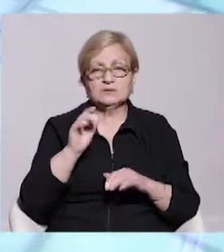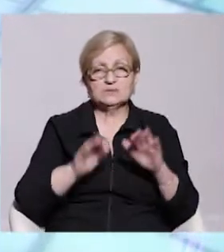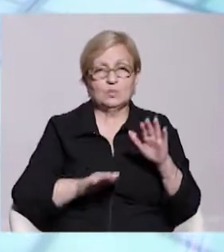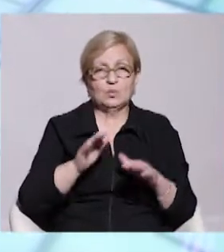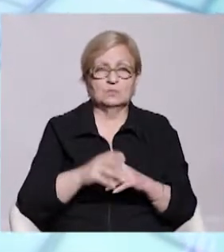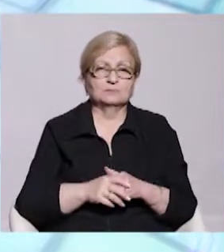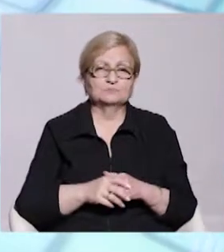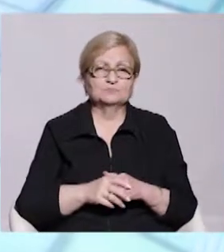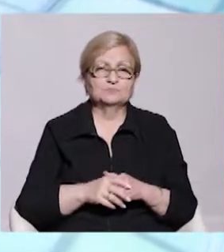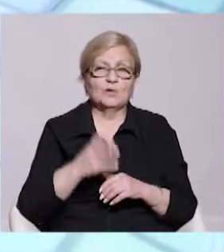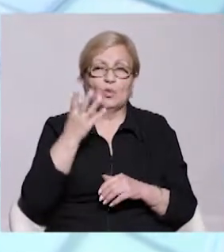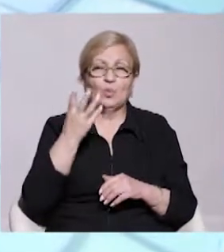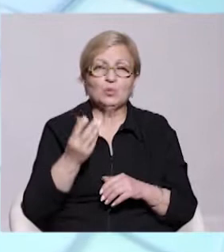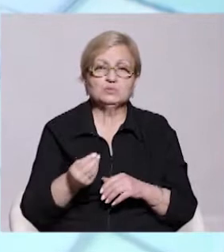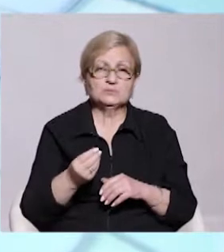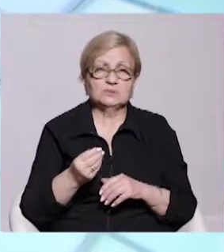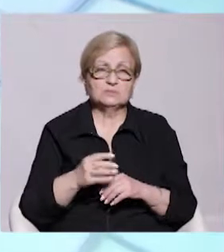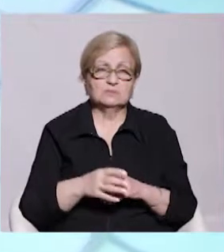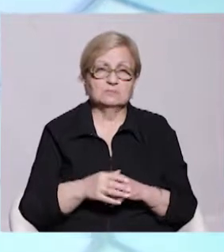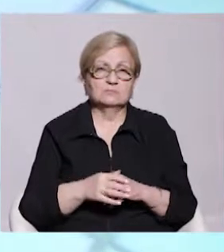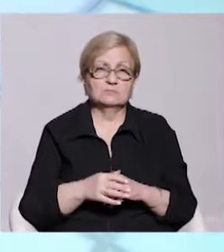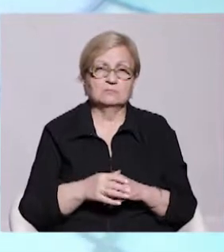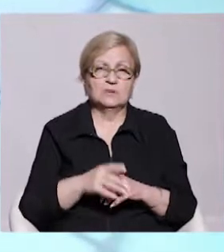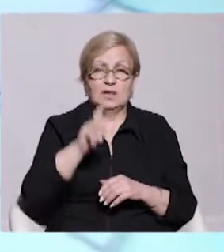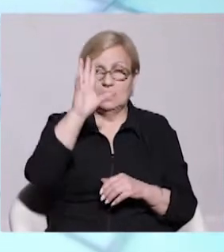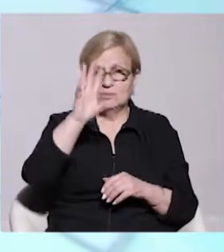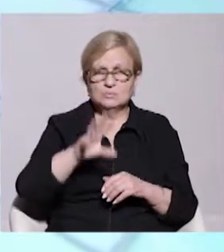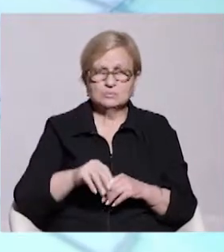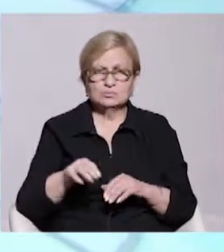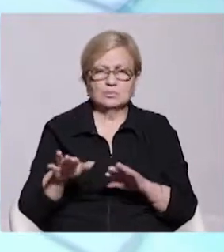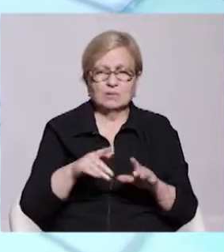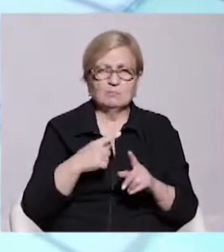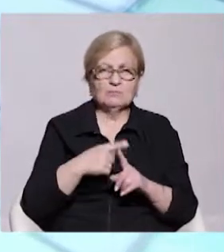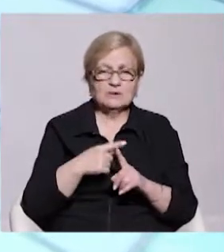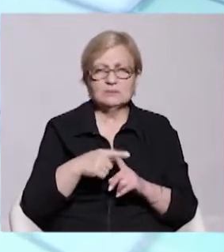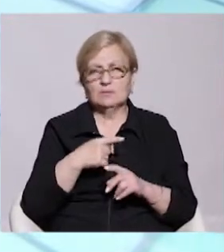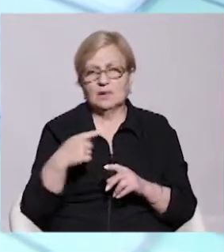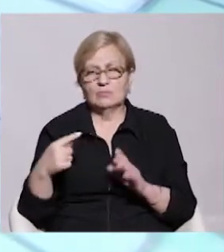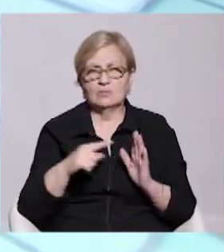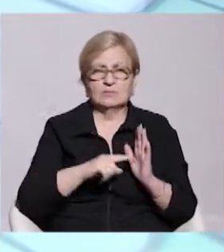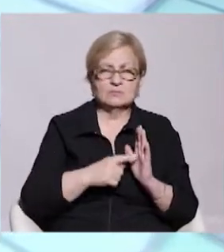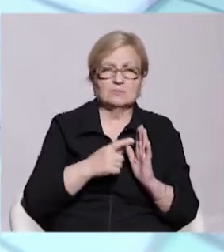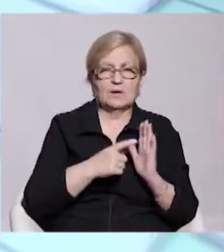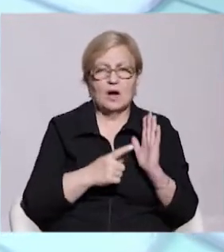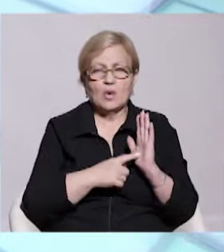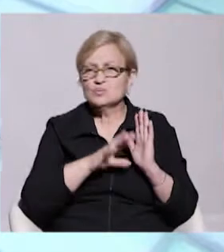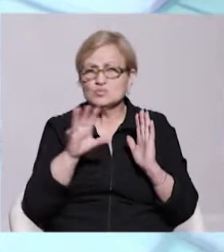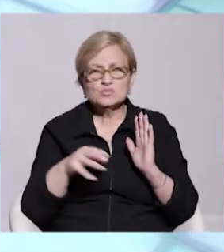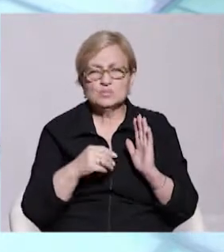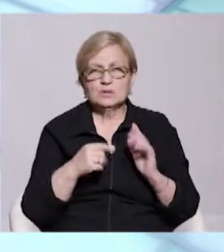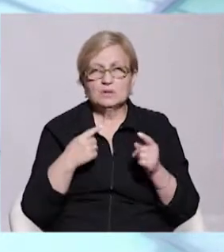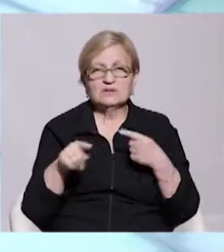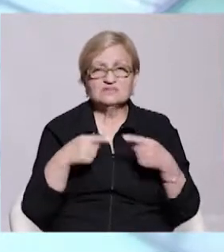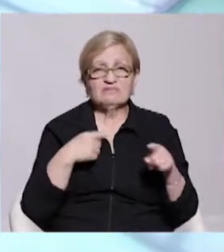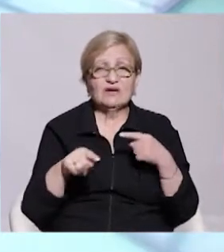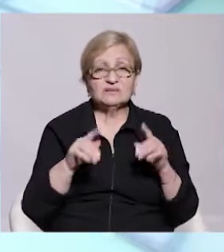კილოგრამი ბამბუკი 5 დღის განმავლობაში. ის მოქმედებები, მიმატება, გამოკლება, გამრავლება, გაყოფა ხომ